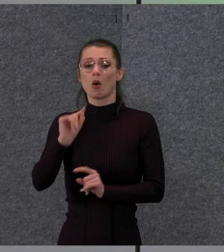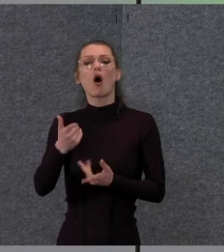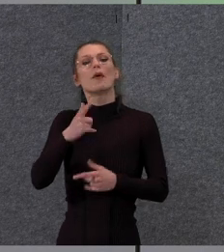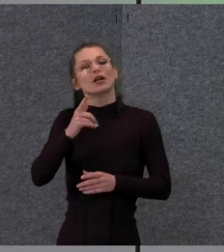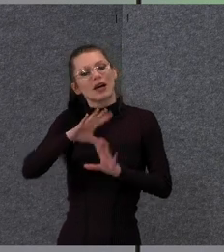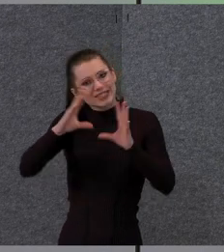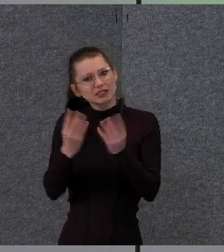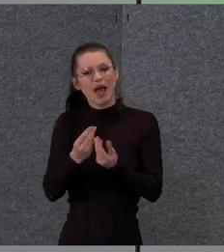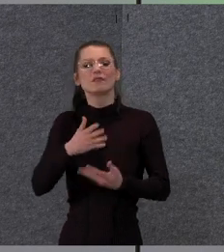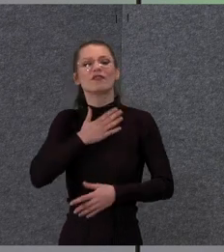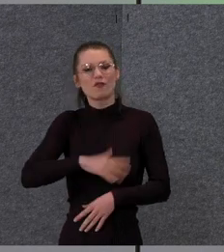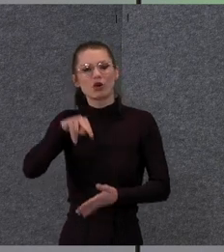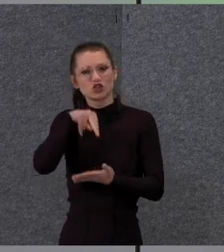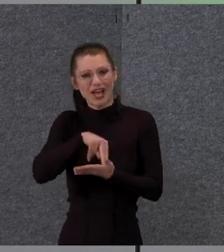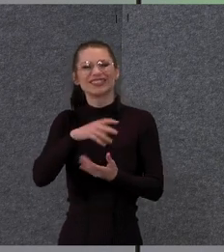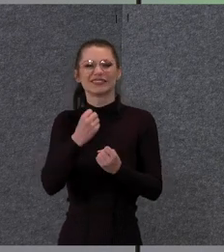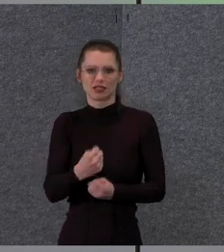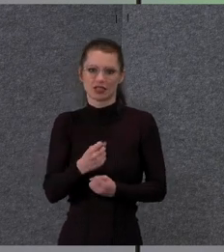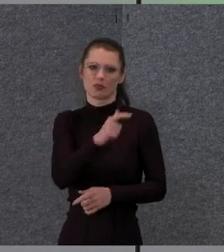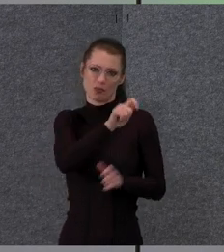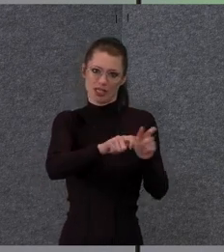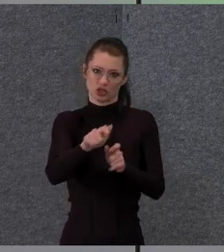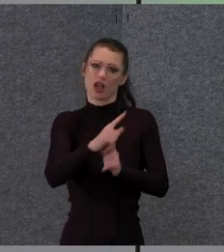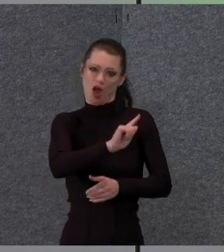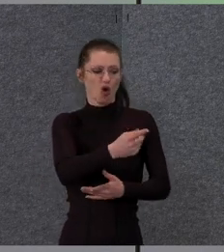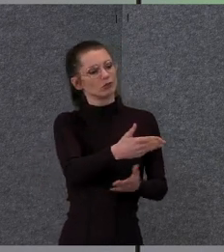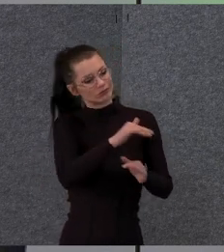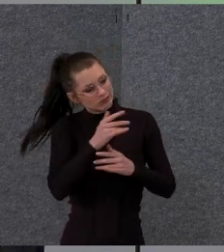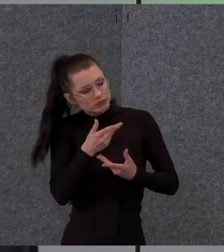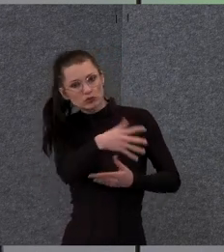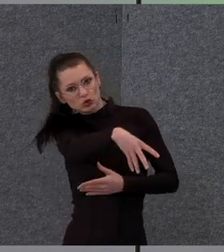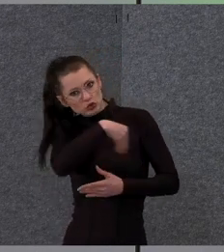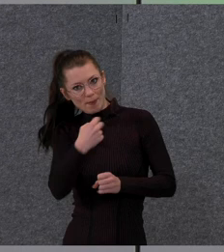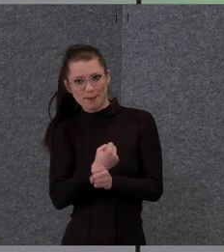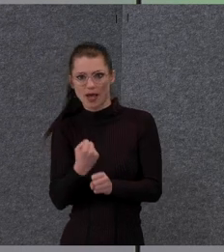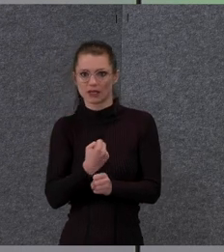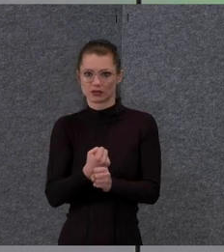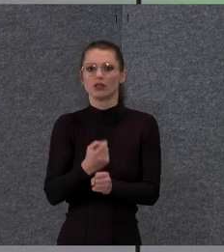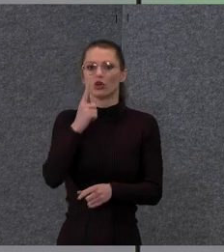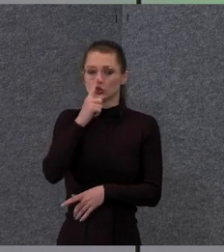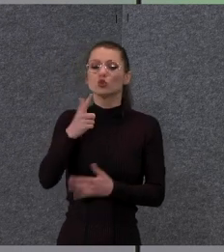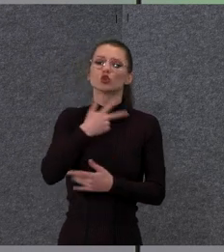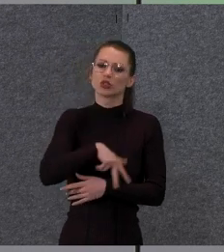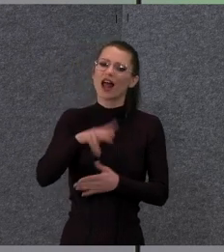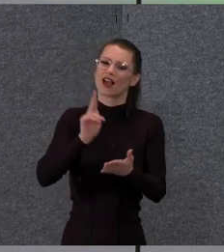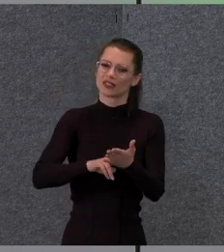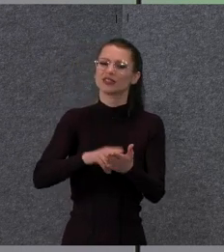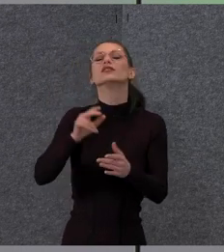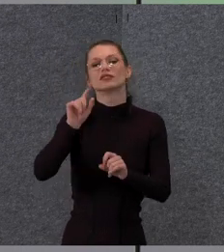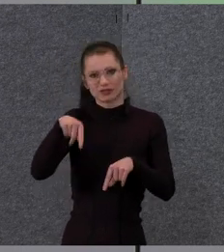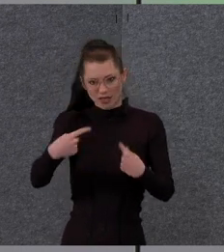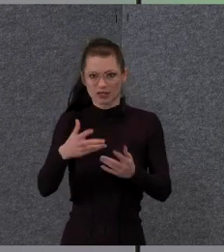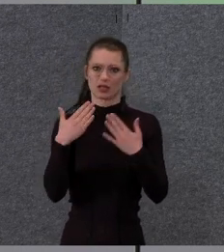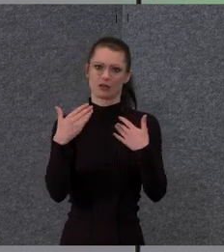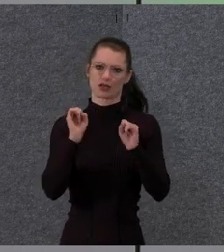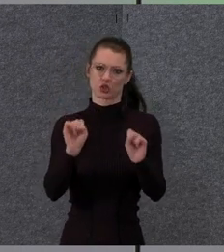zu sichern, die Menschen mitzunehmen und natürlich auch mit sozialer Gerechtigkeit versehen. Nur mit sozialer Garantie kann man Klimaschutz machen und da sind ja